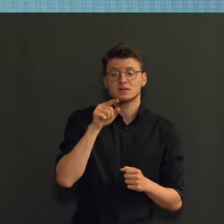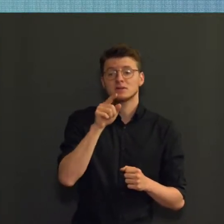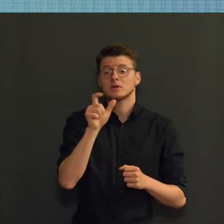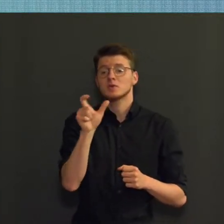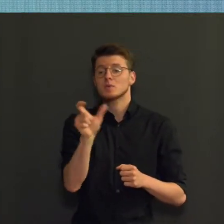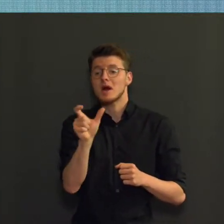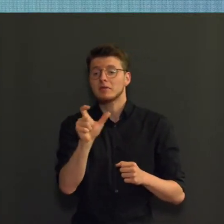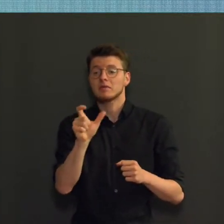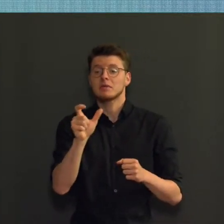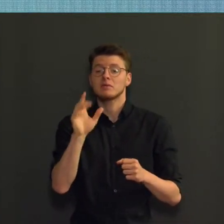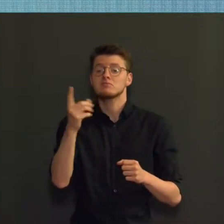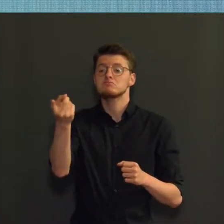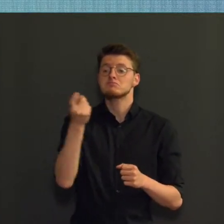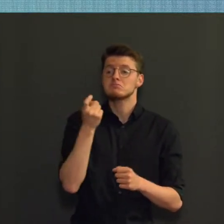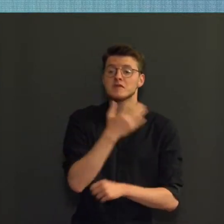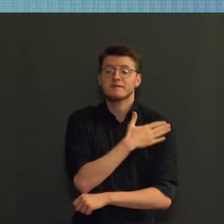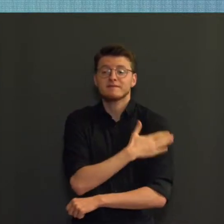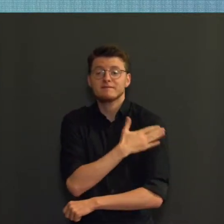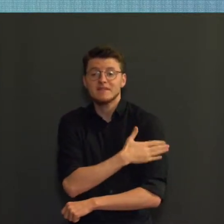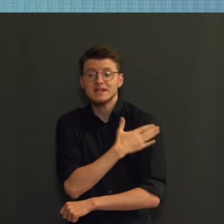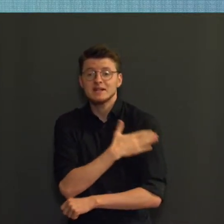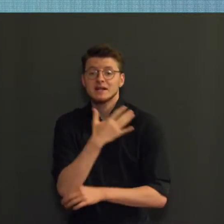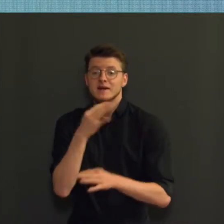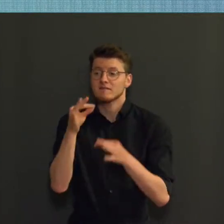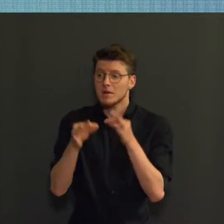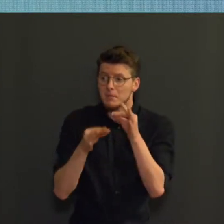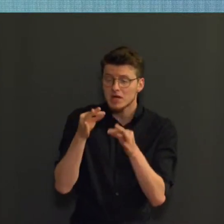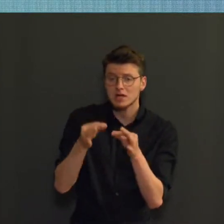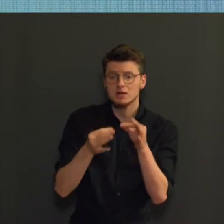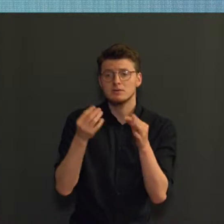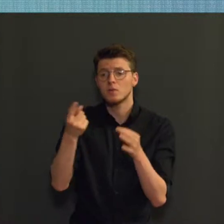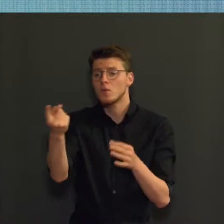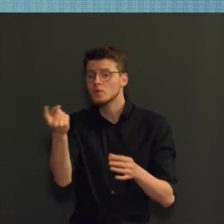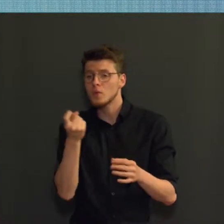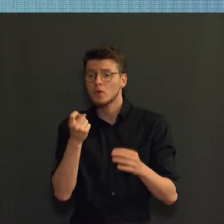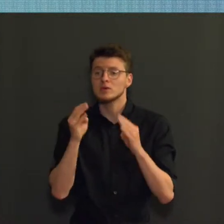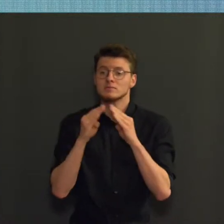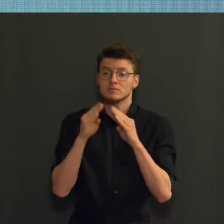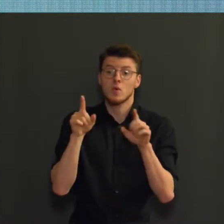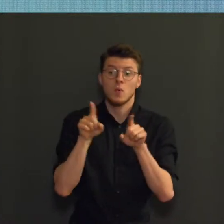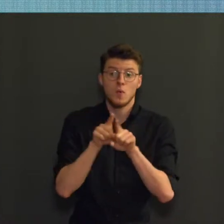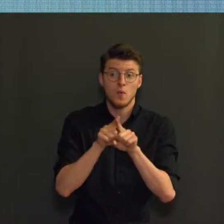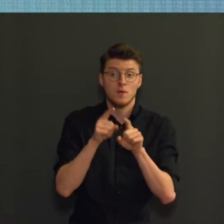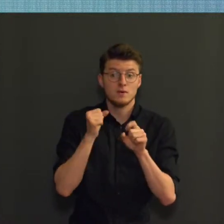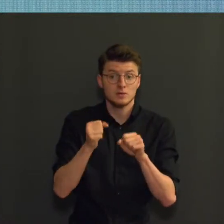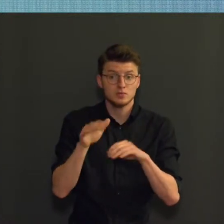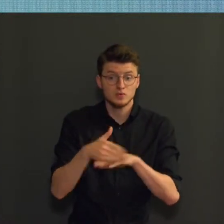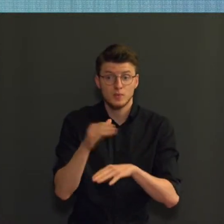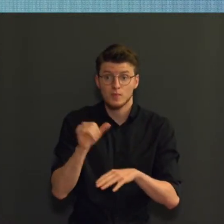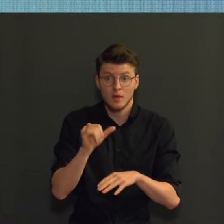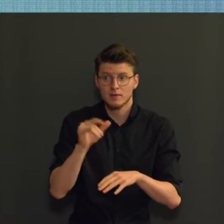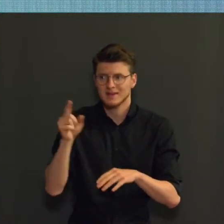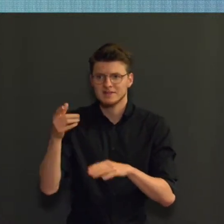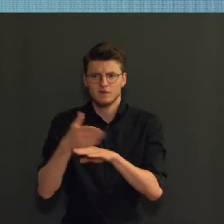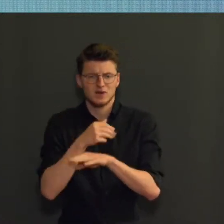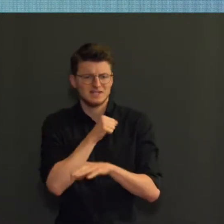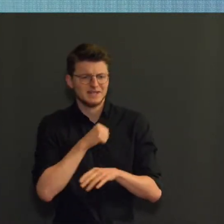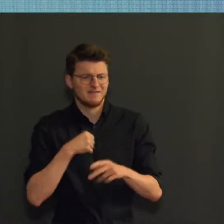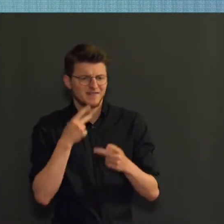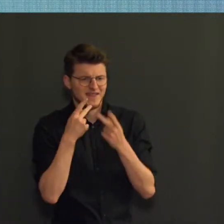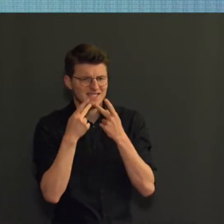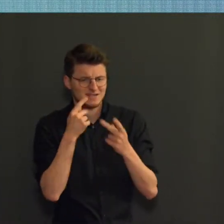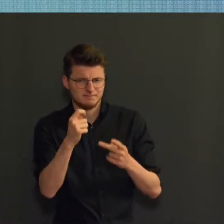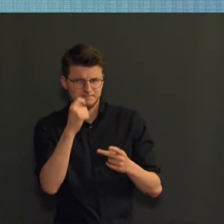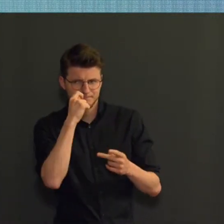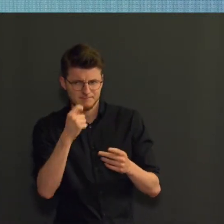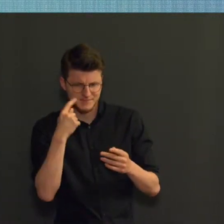een zelftest een bijkomende bescherming bieden om alles in veiligheid te laten verlopen. Een zelftest uitvoeren is een teken